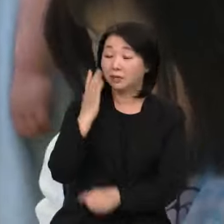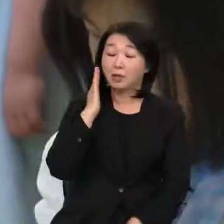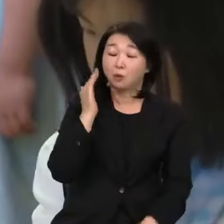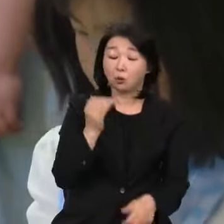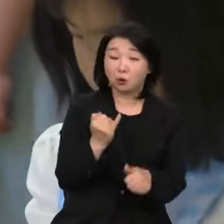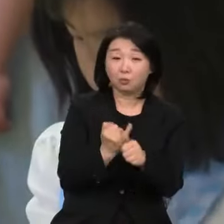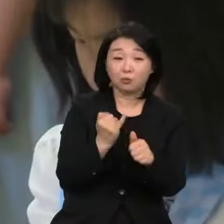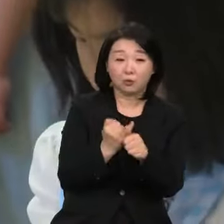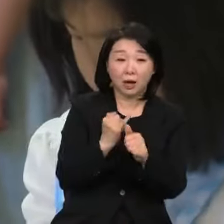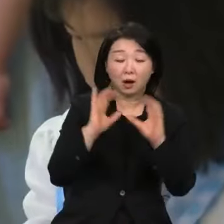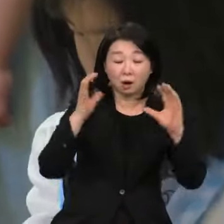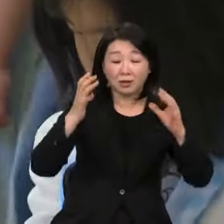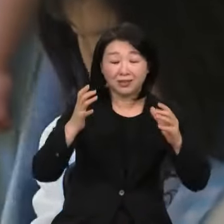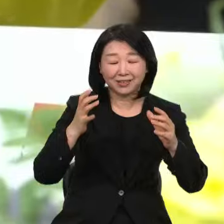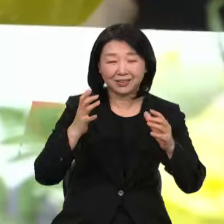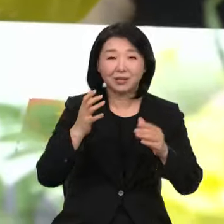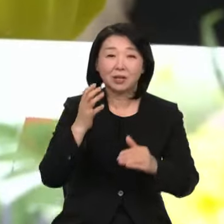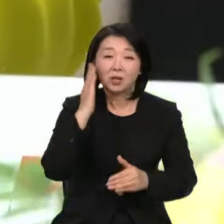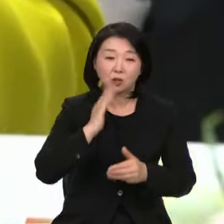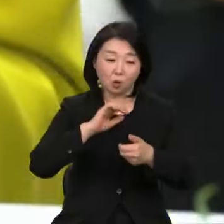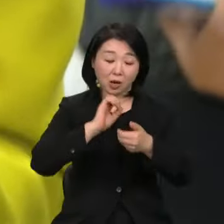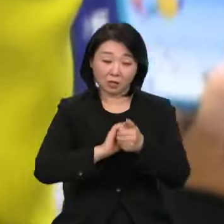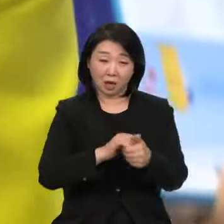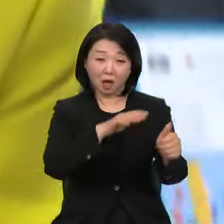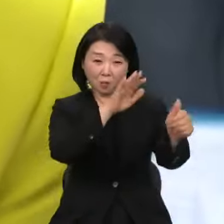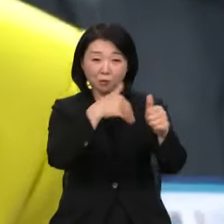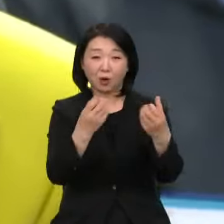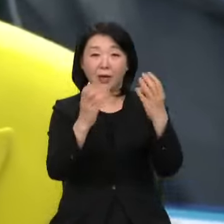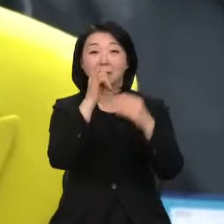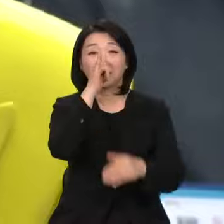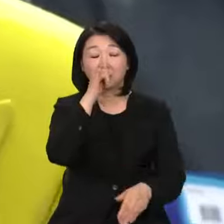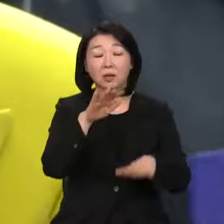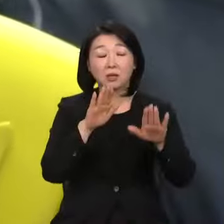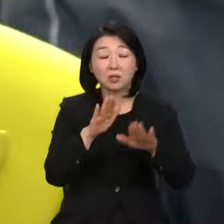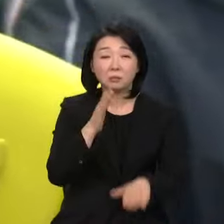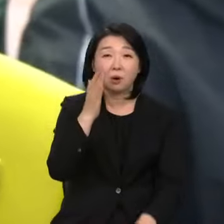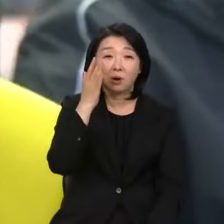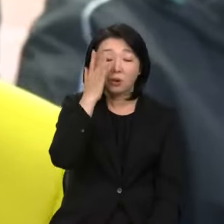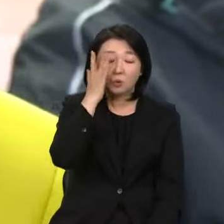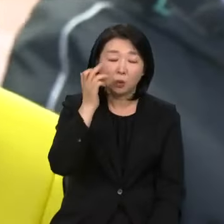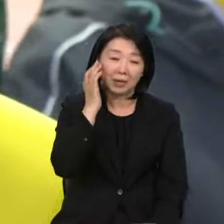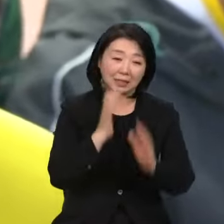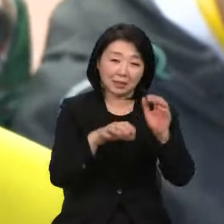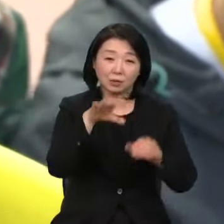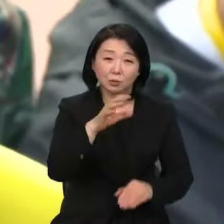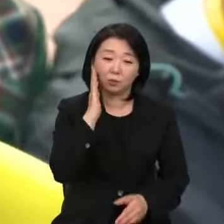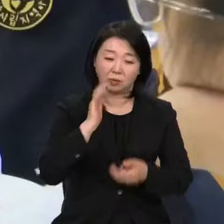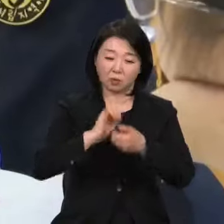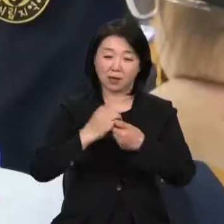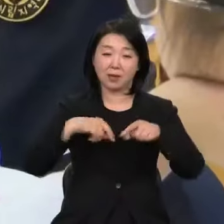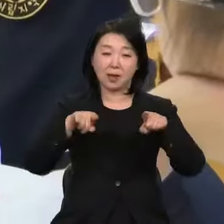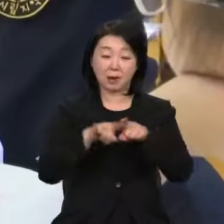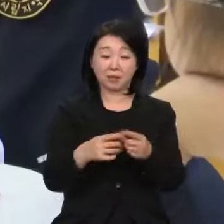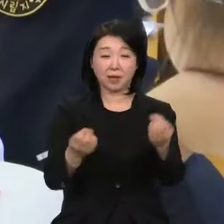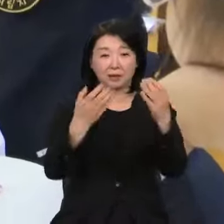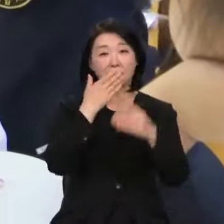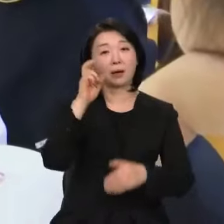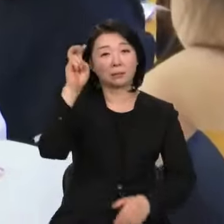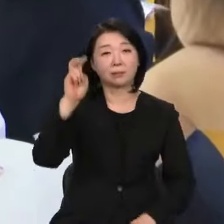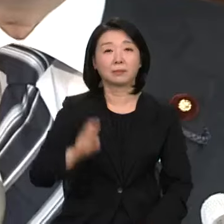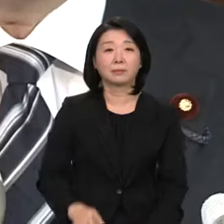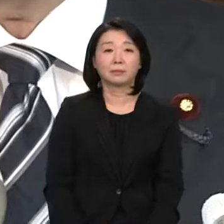어린이들을 청와대로 불러 행사를 연 만큼 올해도 용산 잔디마당이나 청와대에서 함께 행사를 치를 수